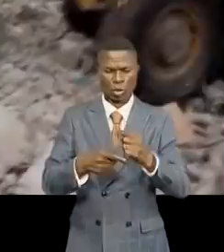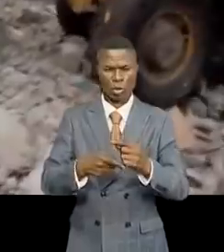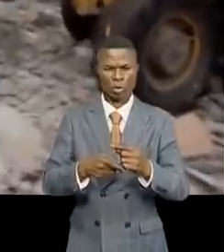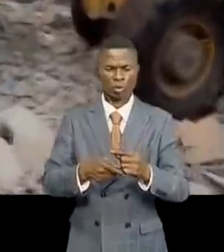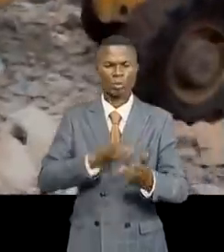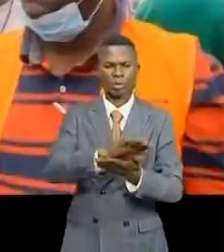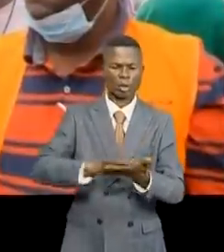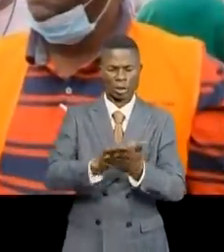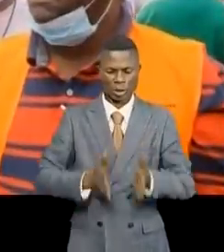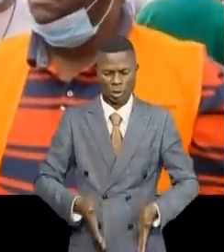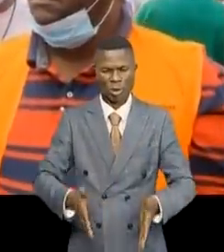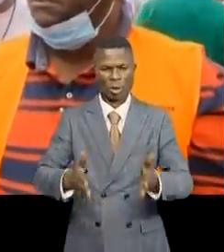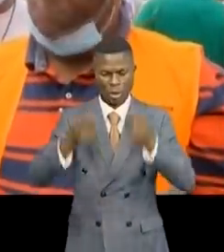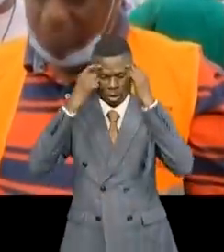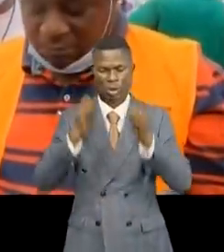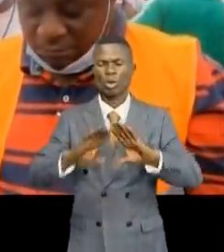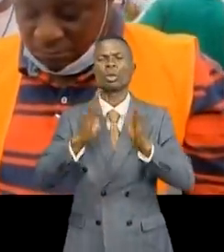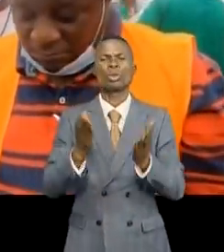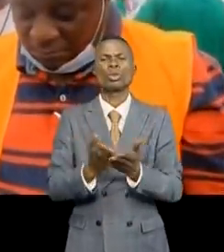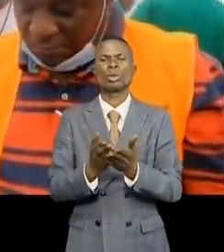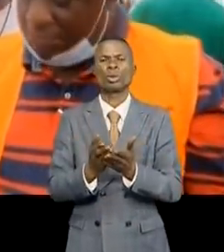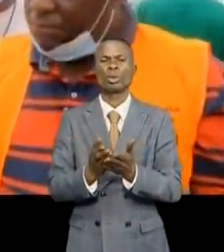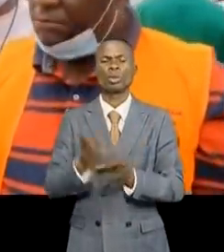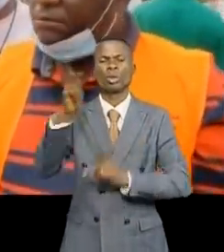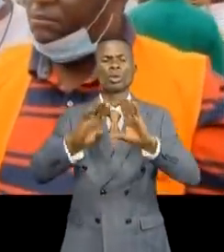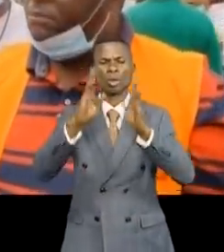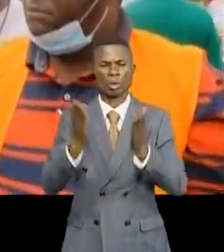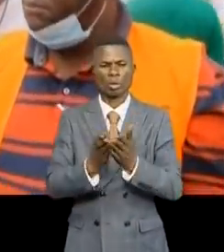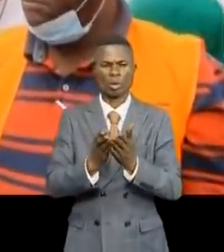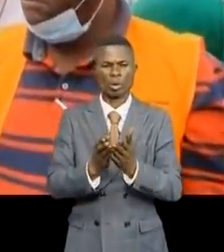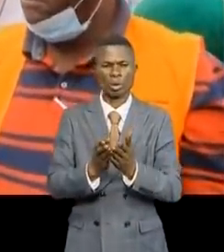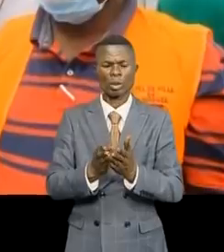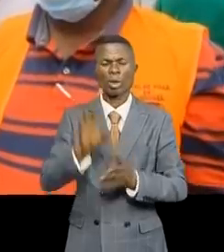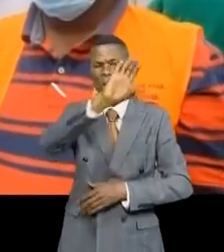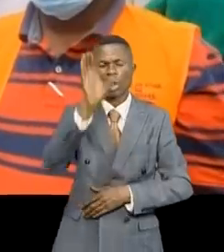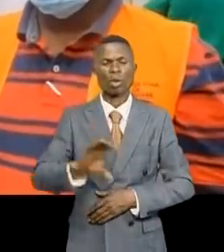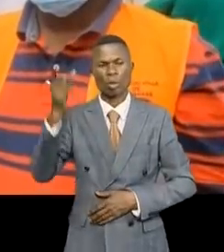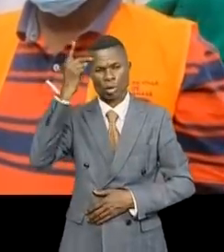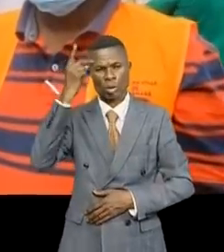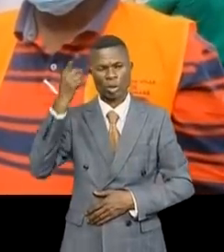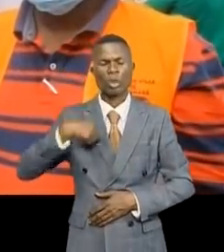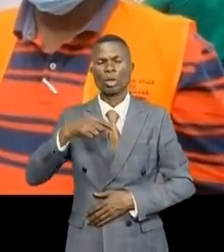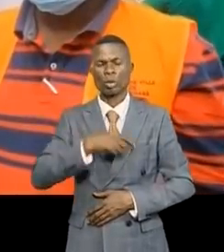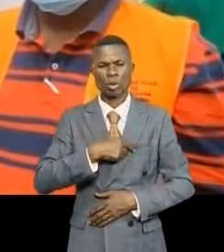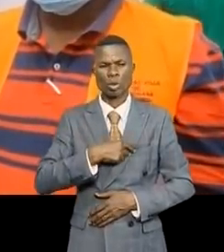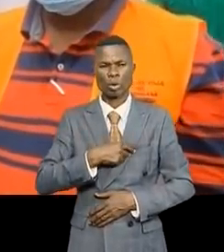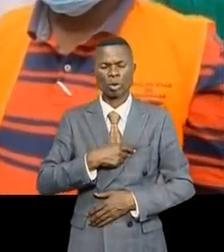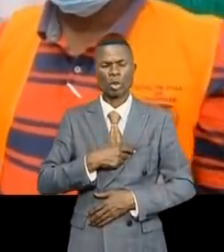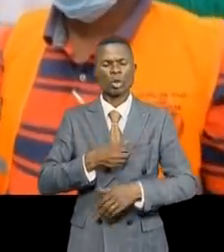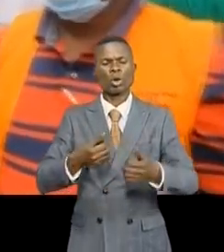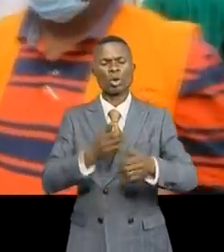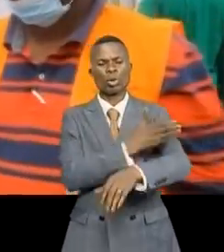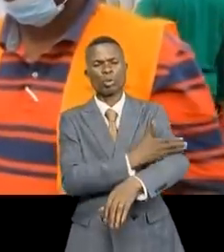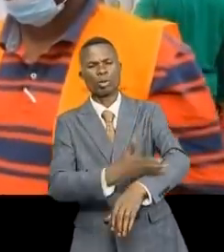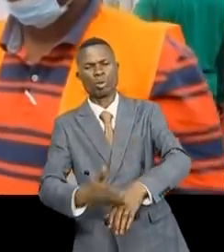compactage de la route. Nous avons décidé tous, la population dans l'ensemble de la commune de Kinshasa. Nous ne pouvons pas être reculés à